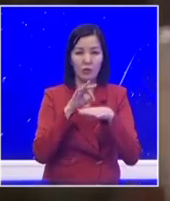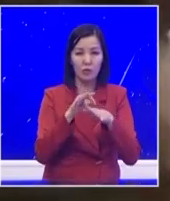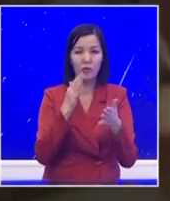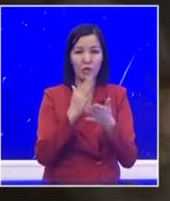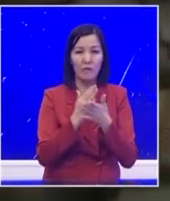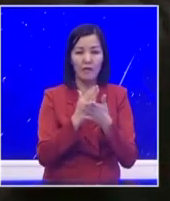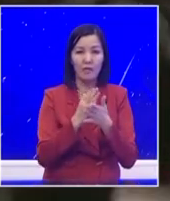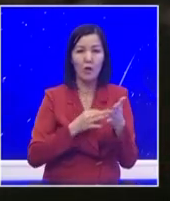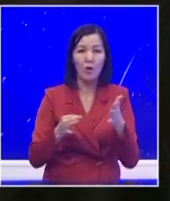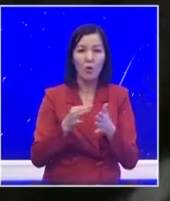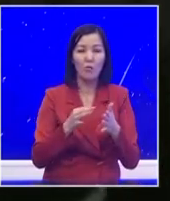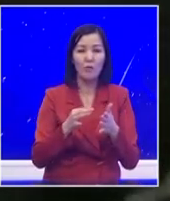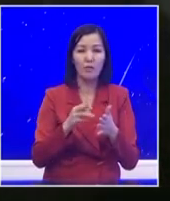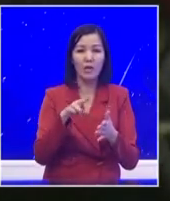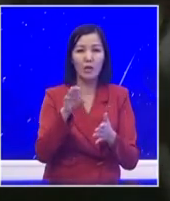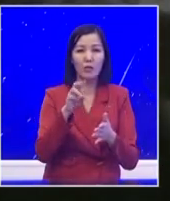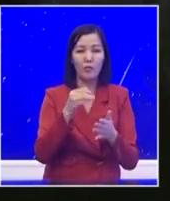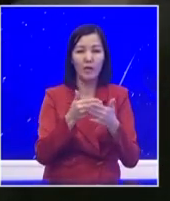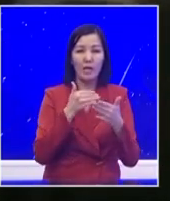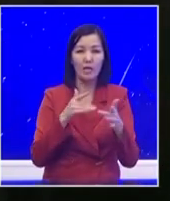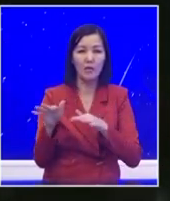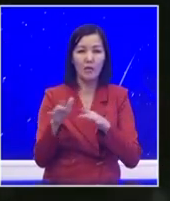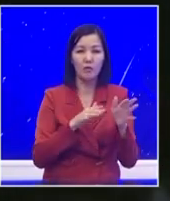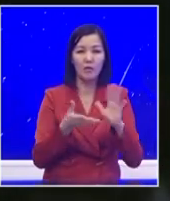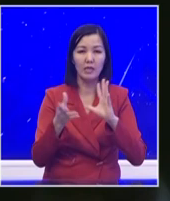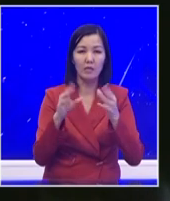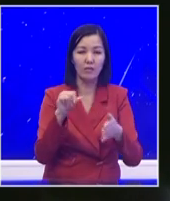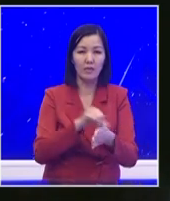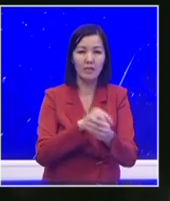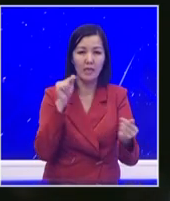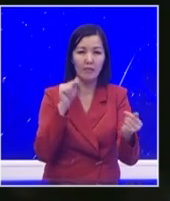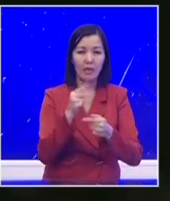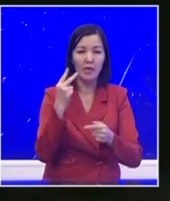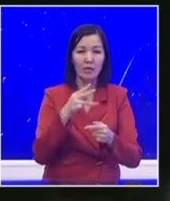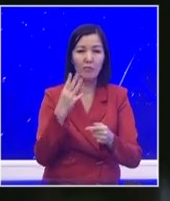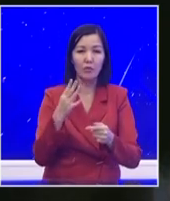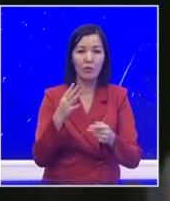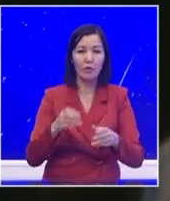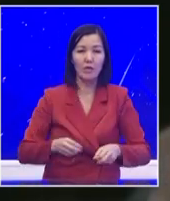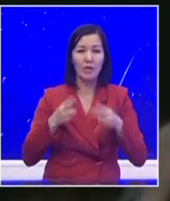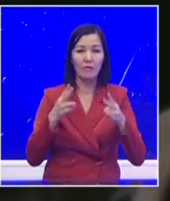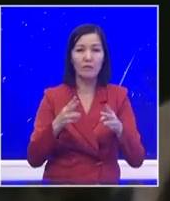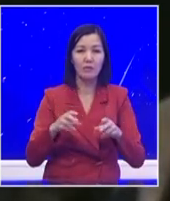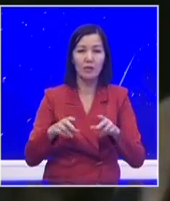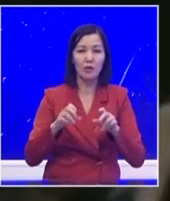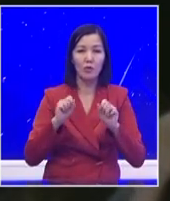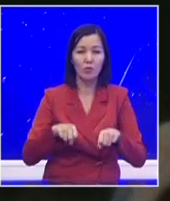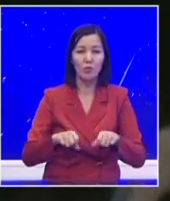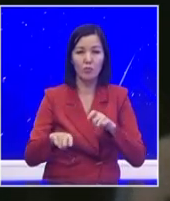жатыр. Айта кетейік, облыста допинг алдын алу іс-шарасы бойынша есірткіге қарсы 24 қылмыстық құқық бұзушылық